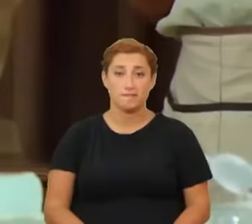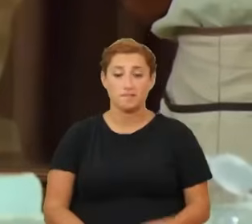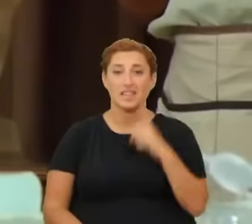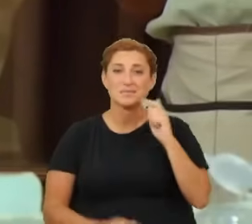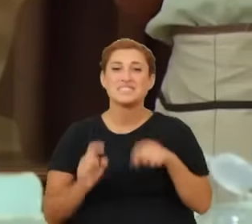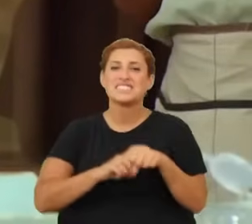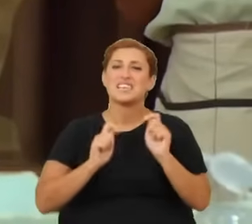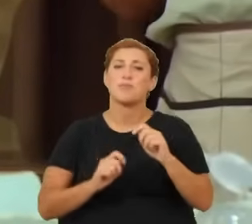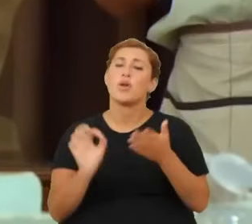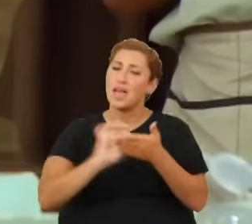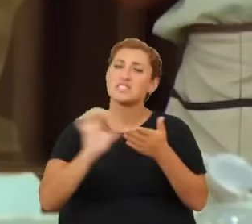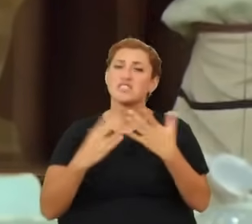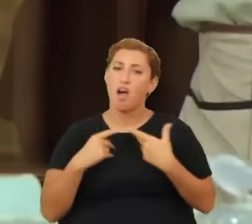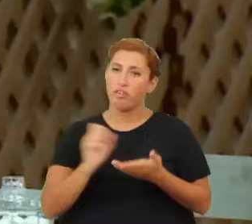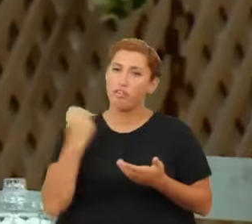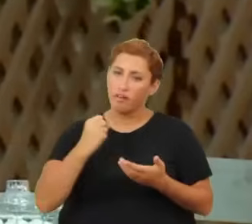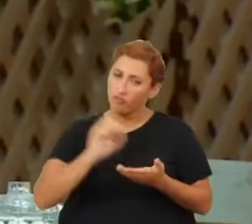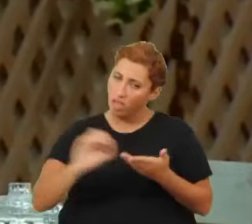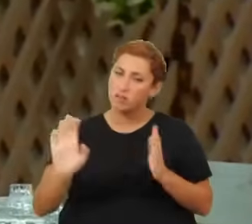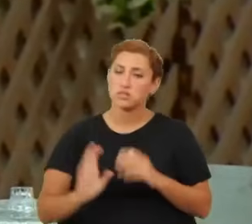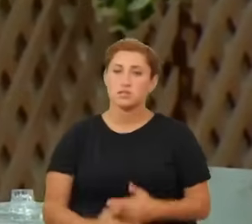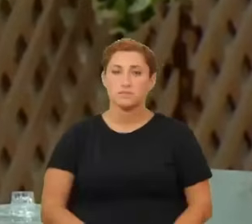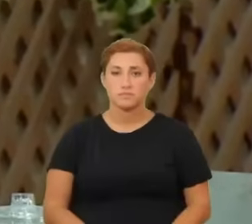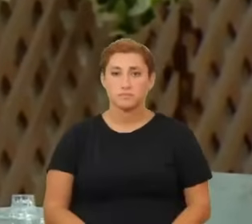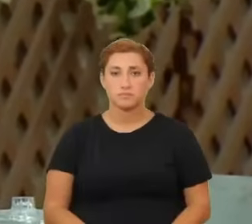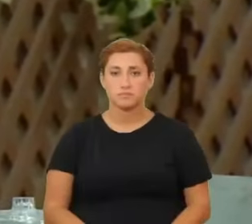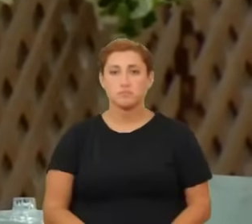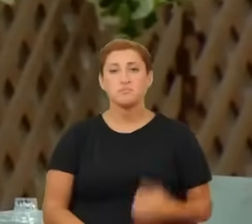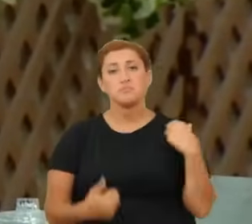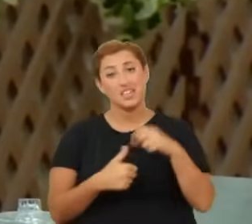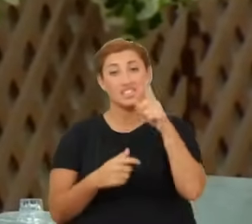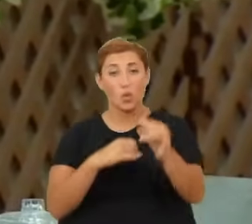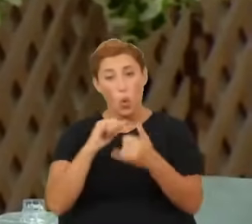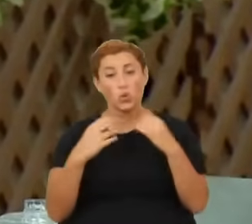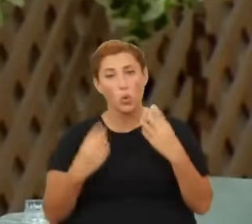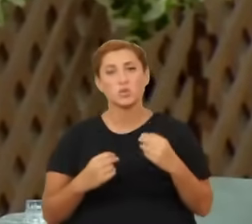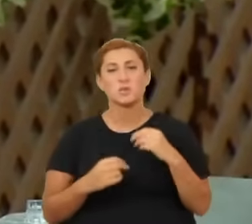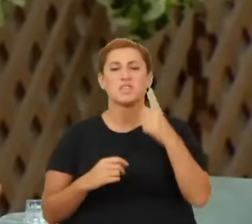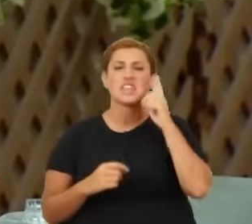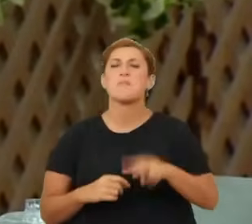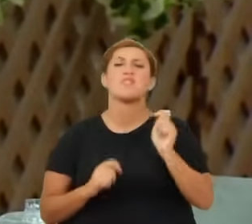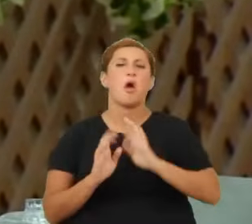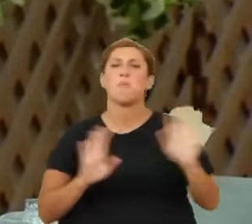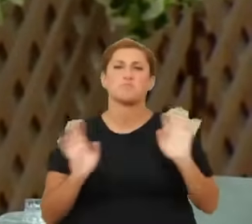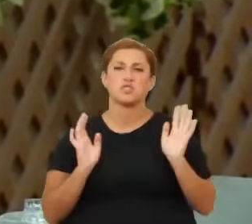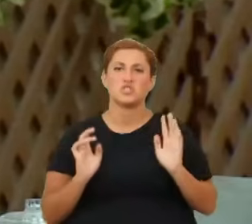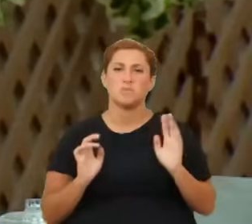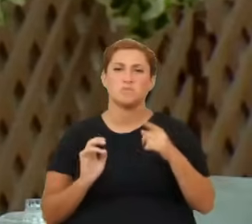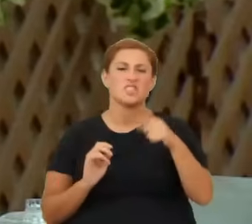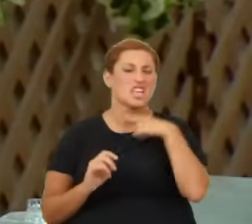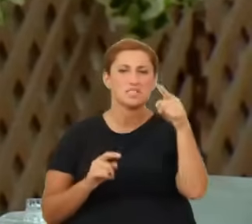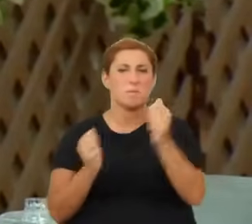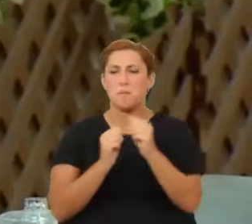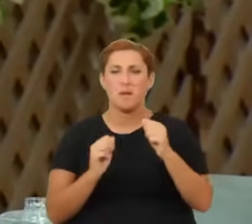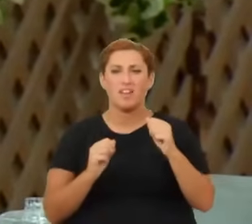tilt ediyorsun ya. Yaz oğlum yaz, ayrını da yaz. Bir daha seninle oynarsam var ya, iki olsun. Asla seninle beraber sahneye